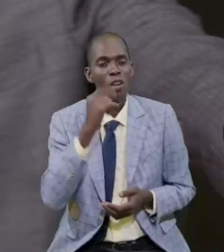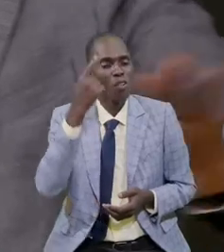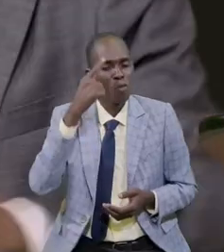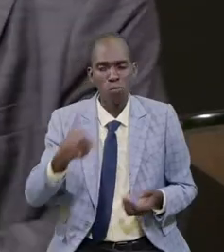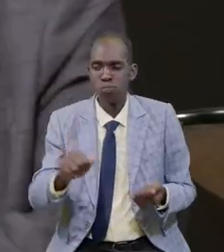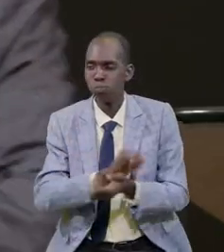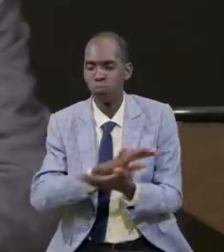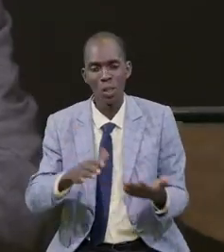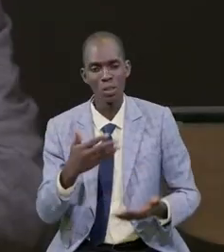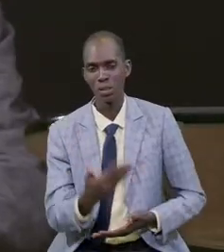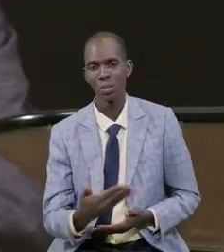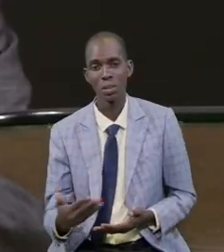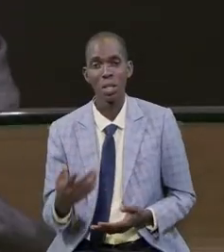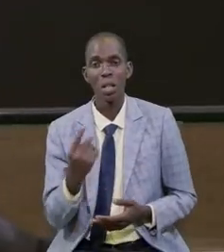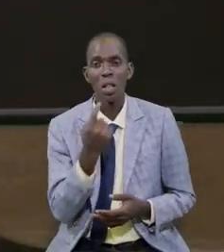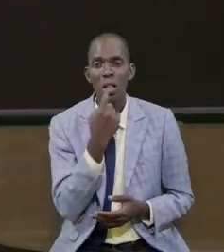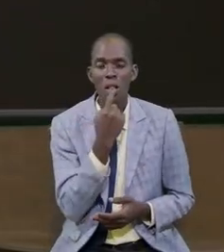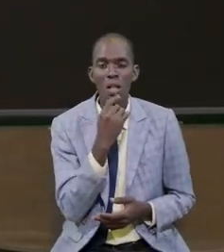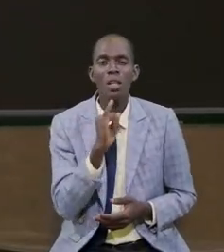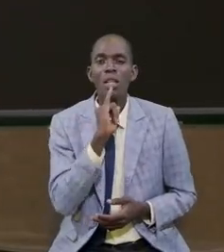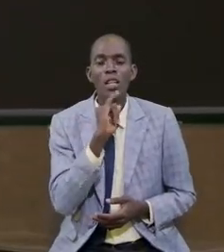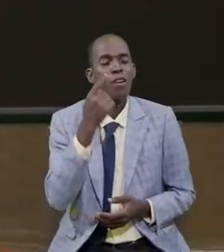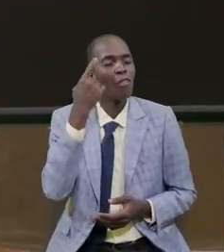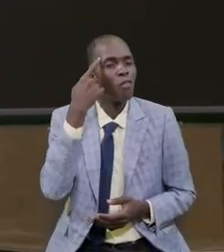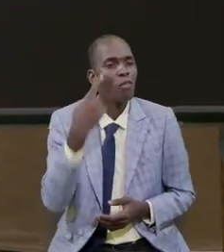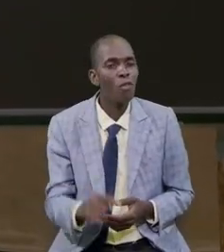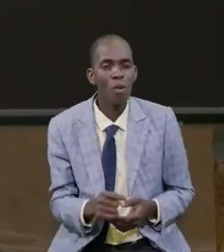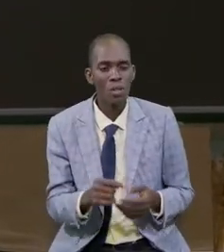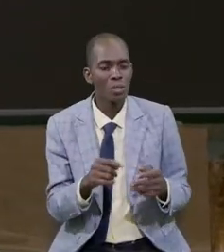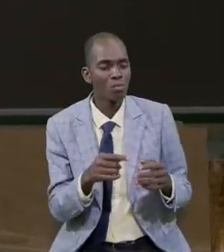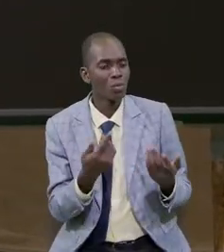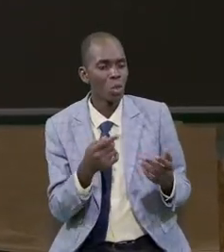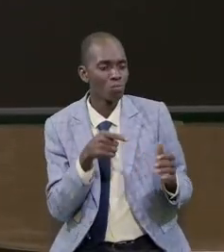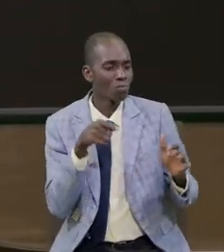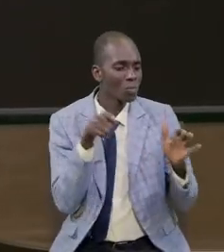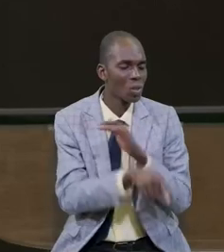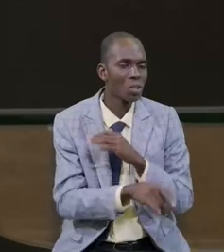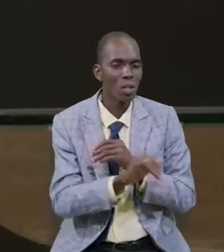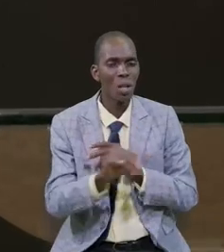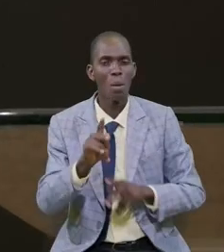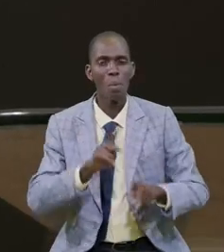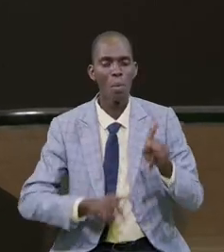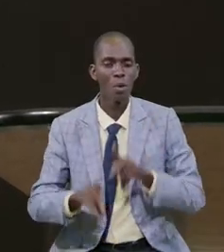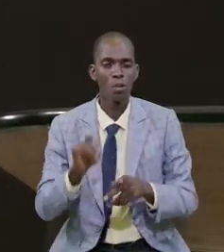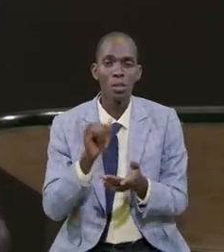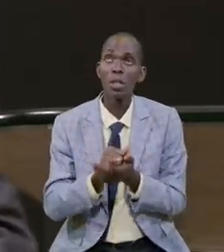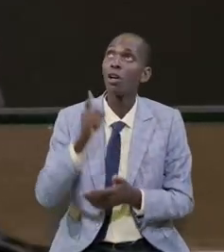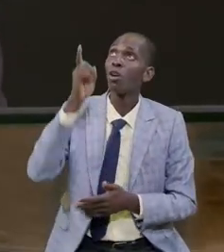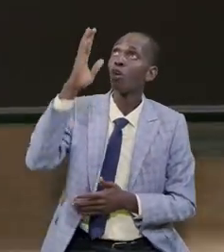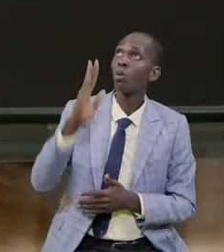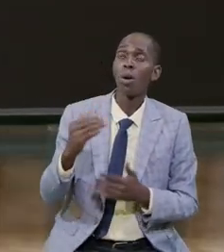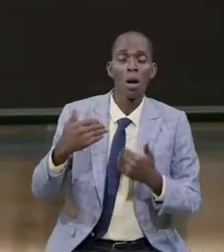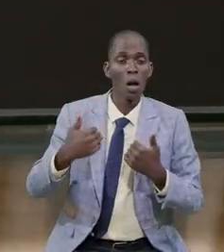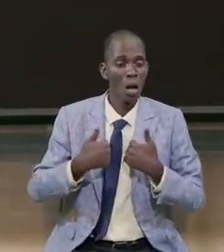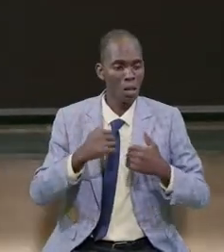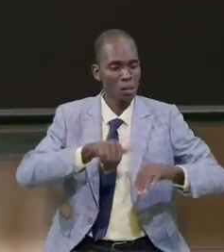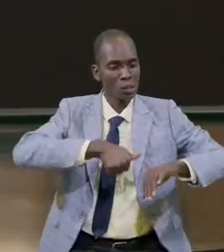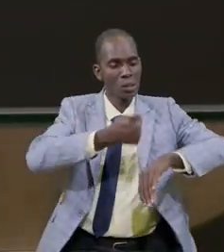dissiper. Sa langue, c'est pour éliminer les gens que Dieu lui-même